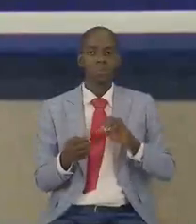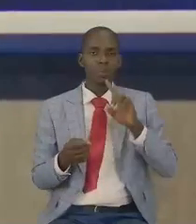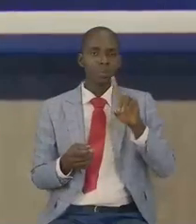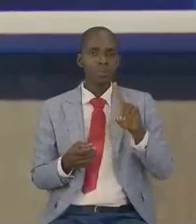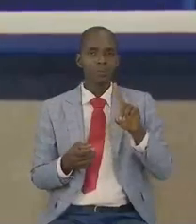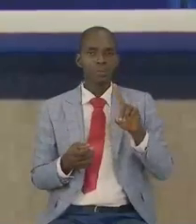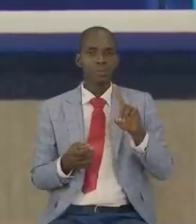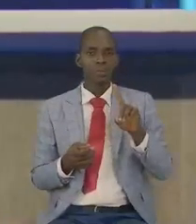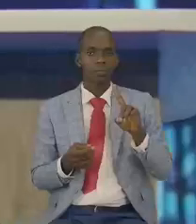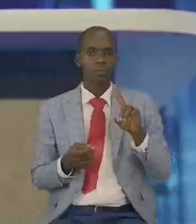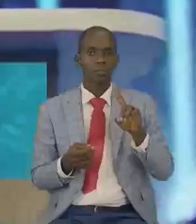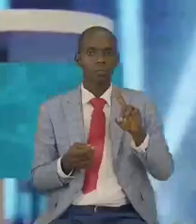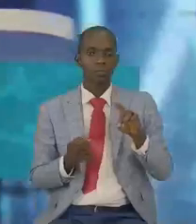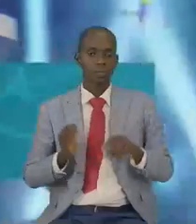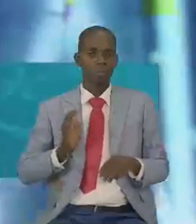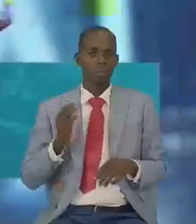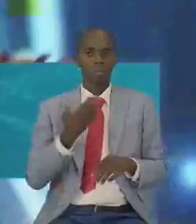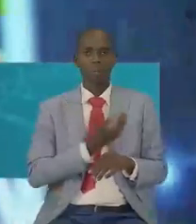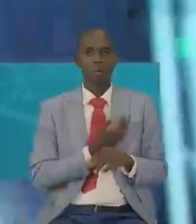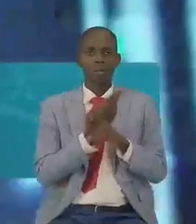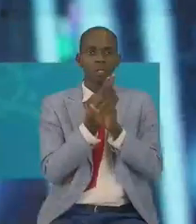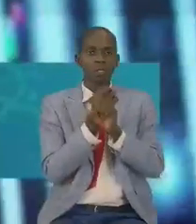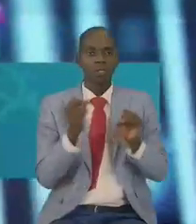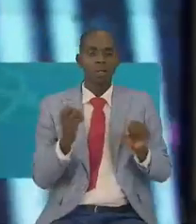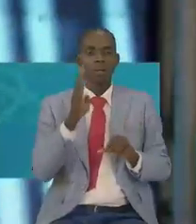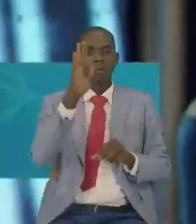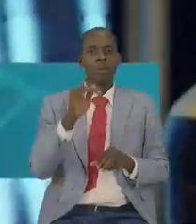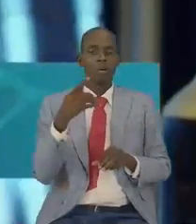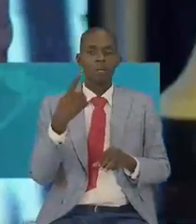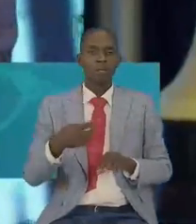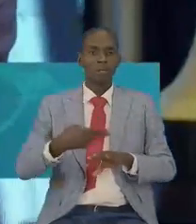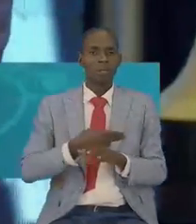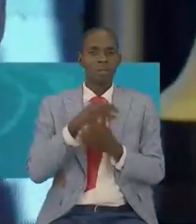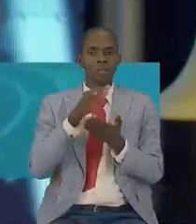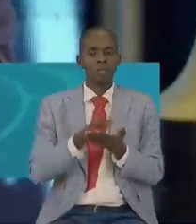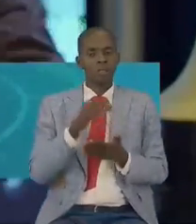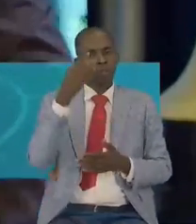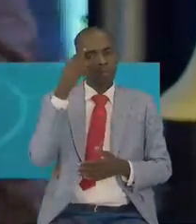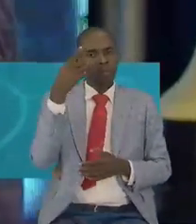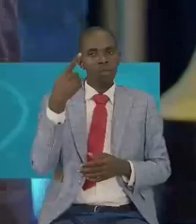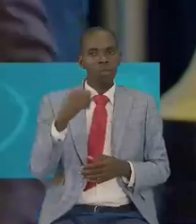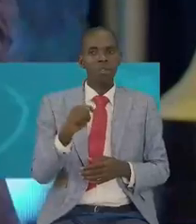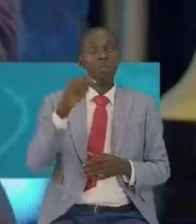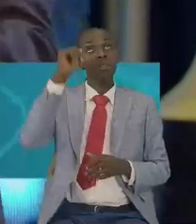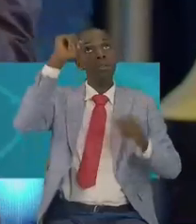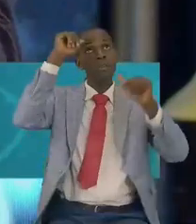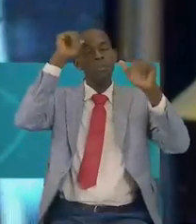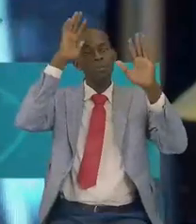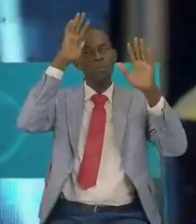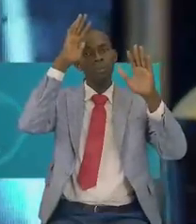Premièrement, notre rédemption par l'agneau pour le Père.